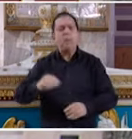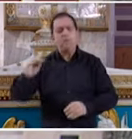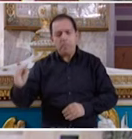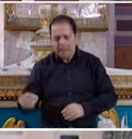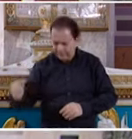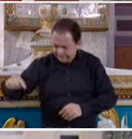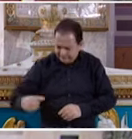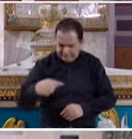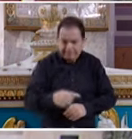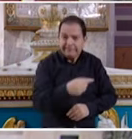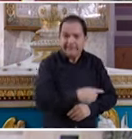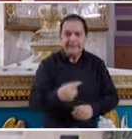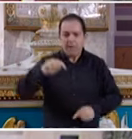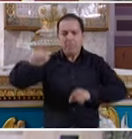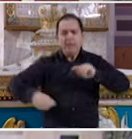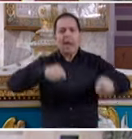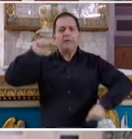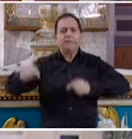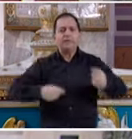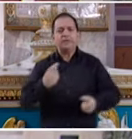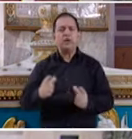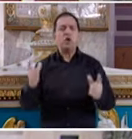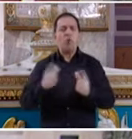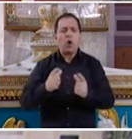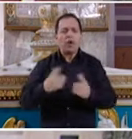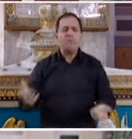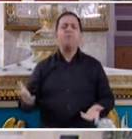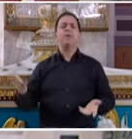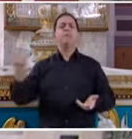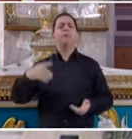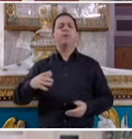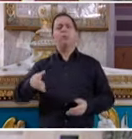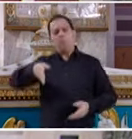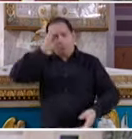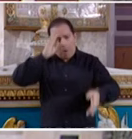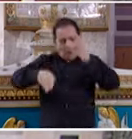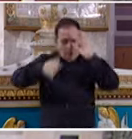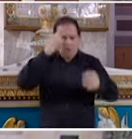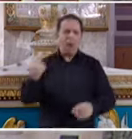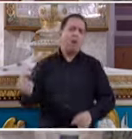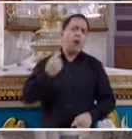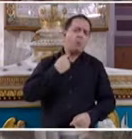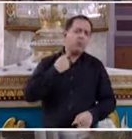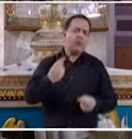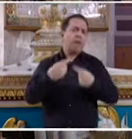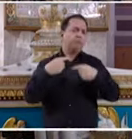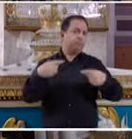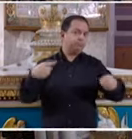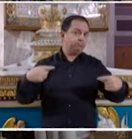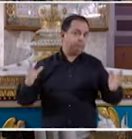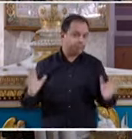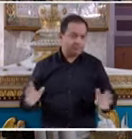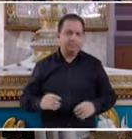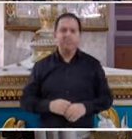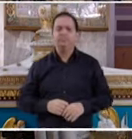δοκιμασίες, τους πειρασμούς, τις θλίψεις, τις αστοχίες, τις αμαρτίες, τις αποτυχίες. Και ενώ έχουμε